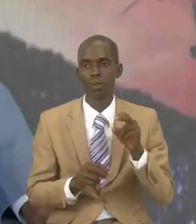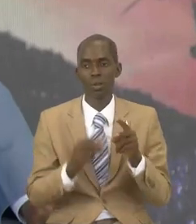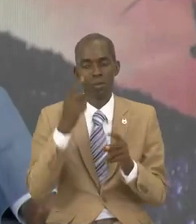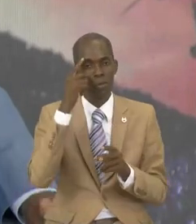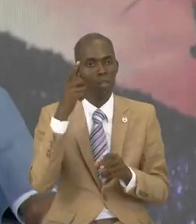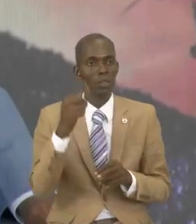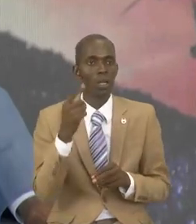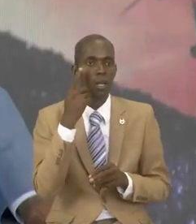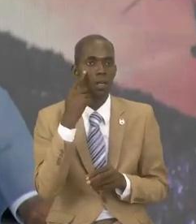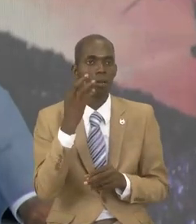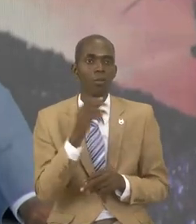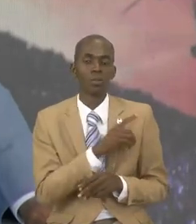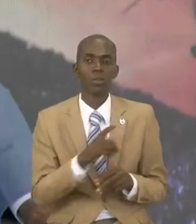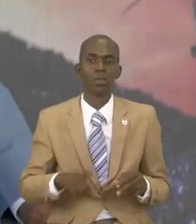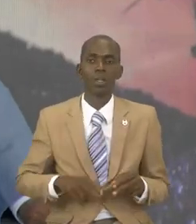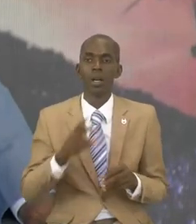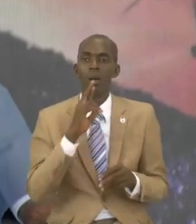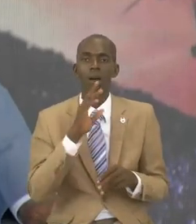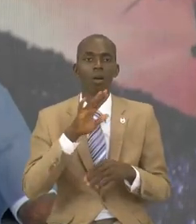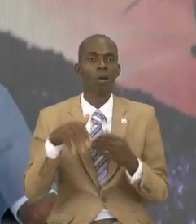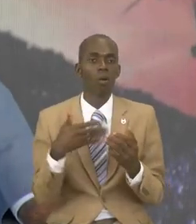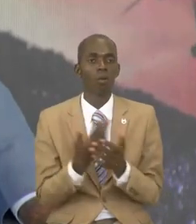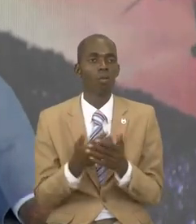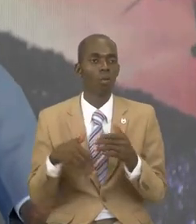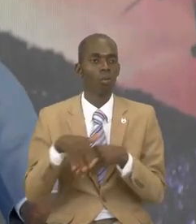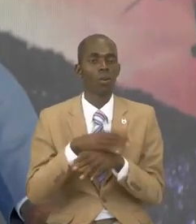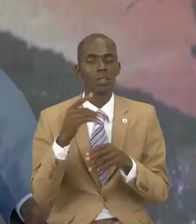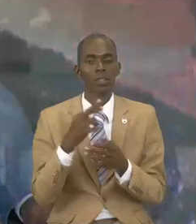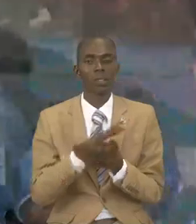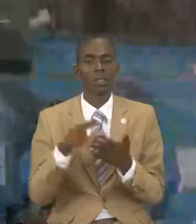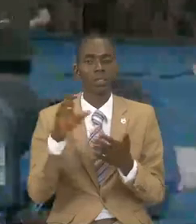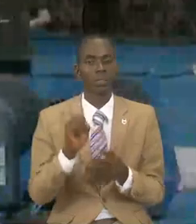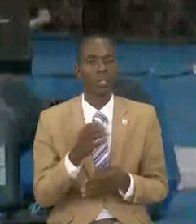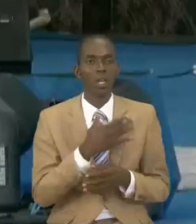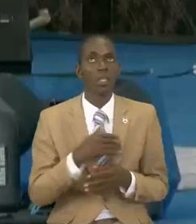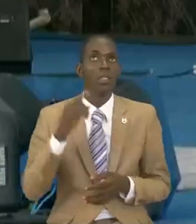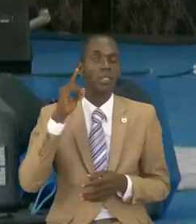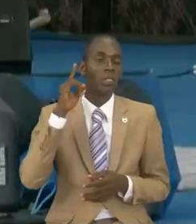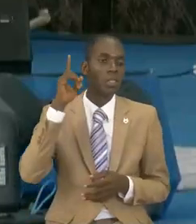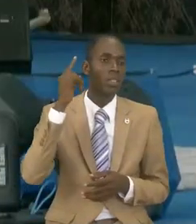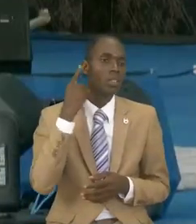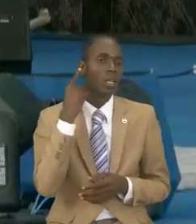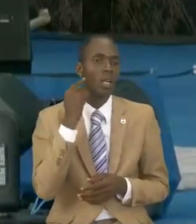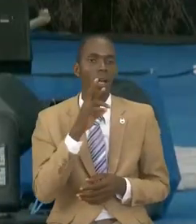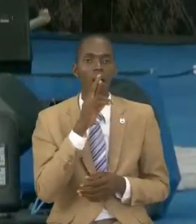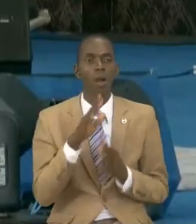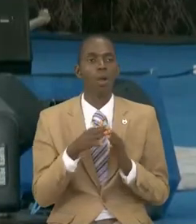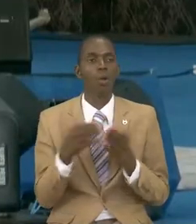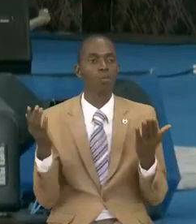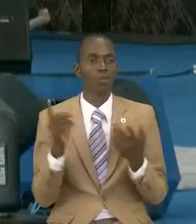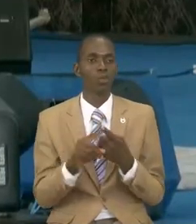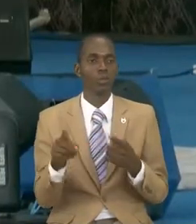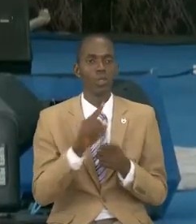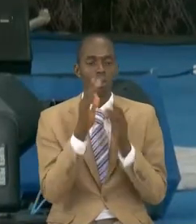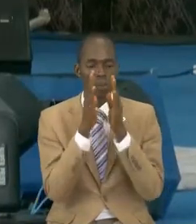Car les yeux du Seigneur sont sur les justes et ses oreilles sont attentives